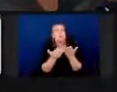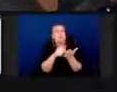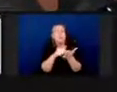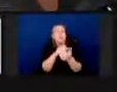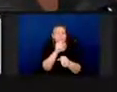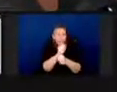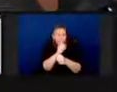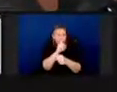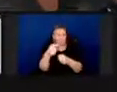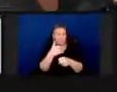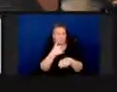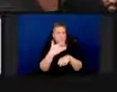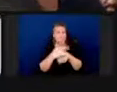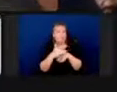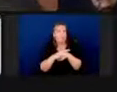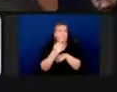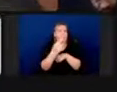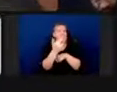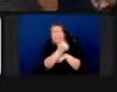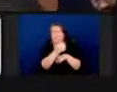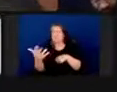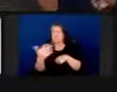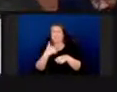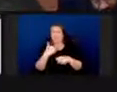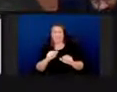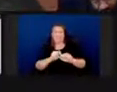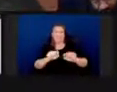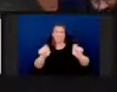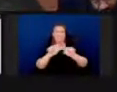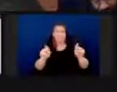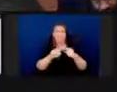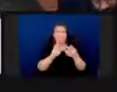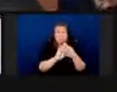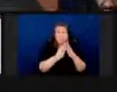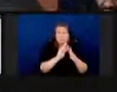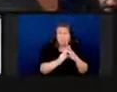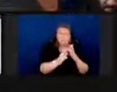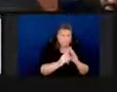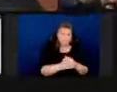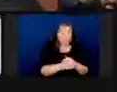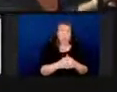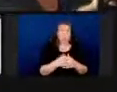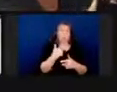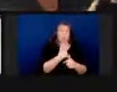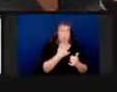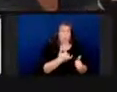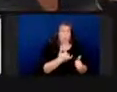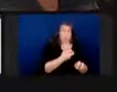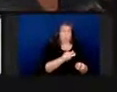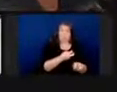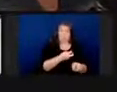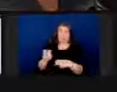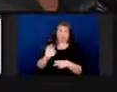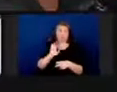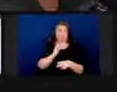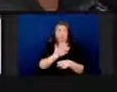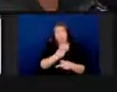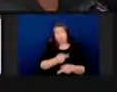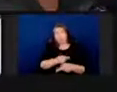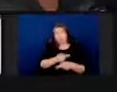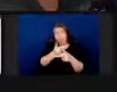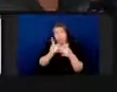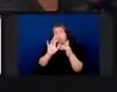kwamba zinapatikana katika jamii. Pia tuna